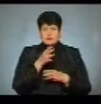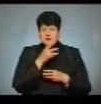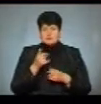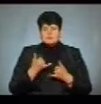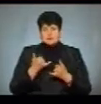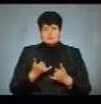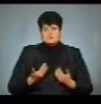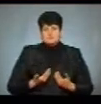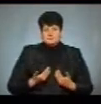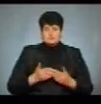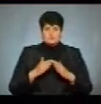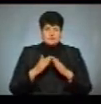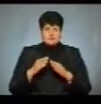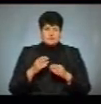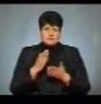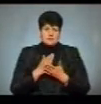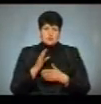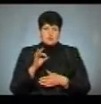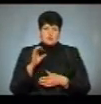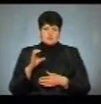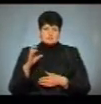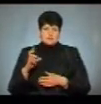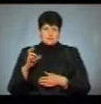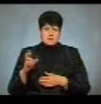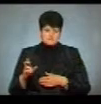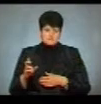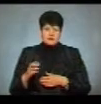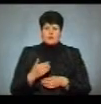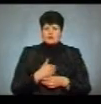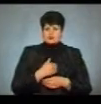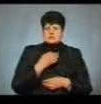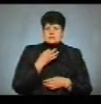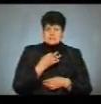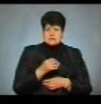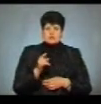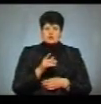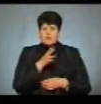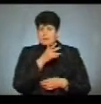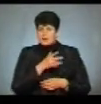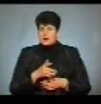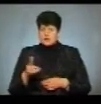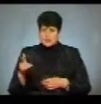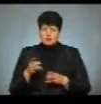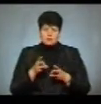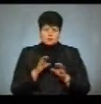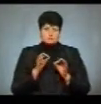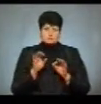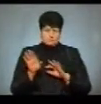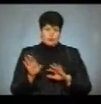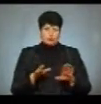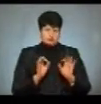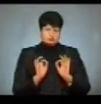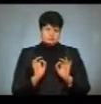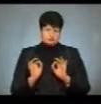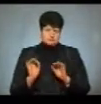мешканців будинків, які належать ОСББ? Ну, хочу що сказати, що період опалювання минув нормально,